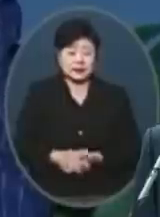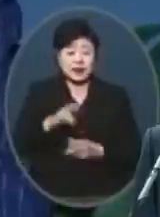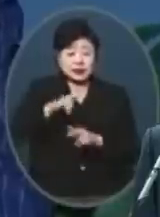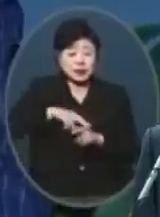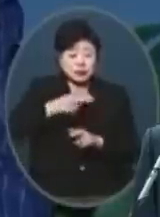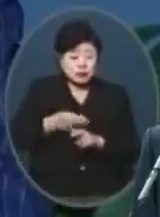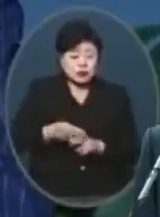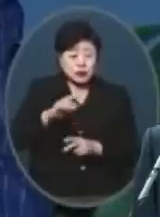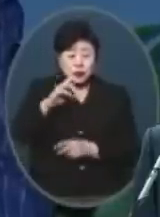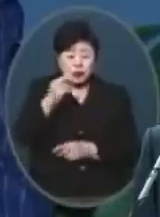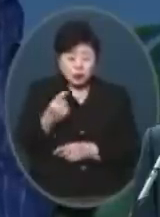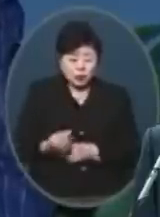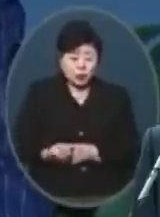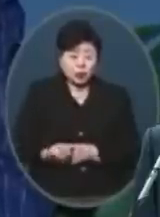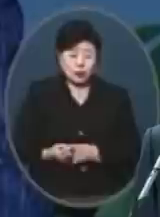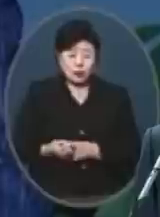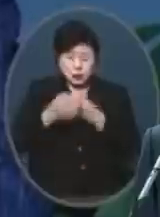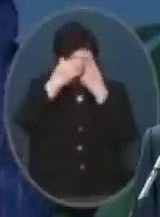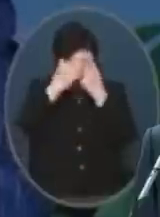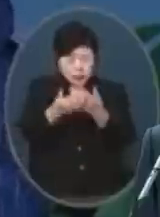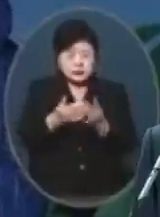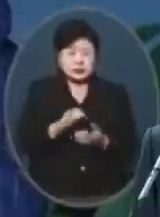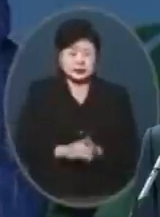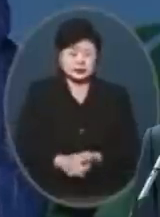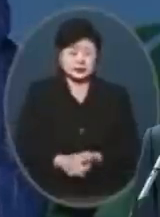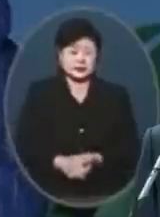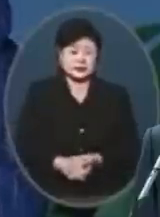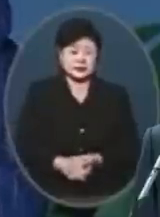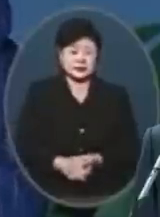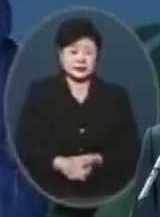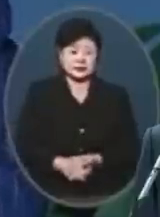선물도 값이 없습니다.